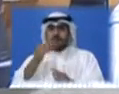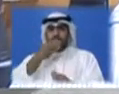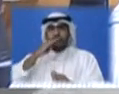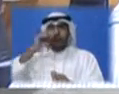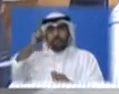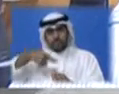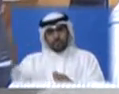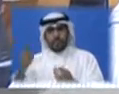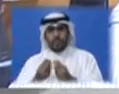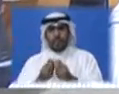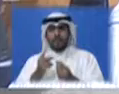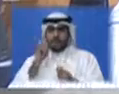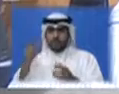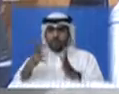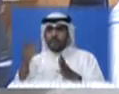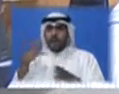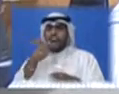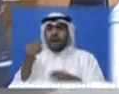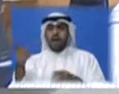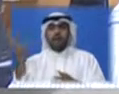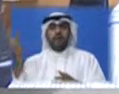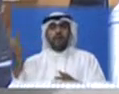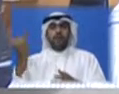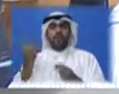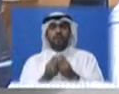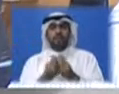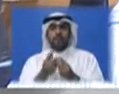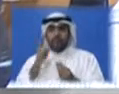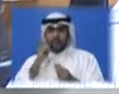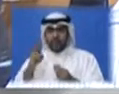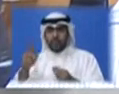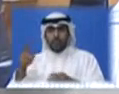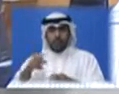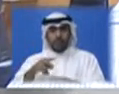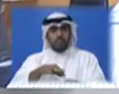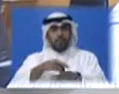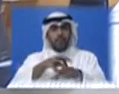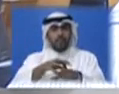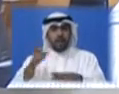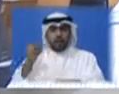الهيئة من المؤسسات المهمة جدا في البلد، وعندهم كوادر بشرية يعني